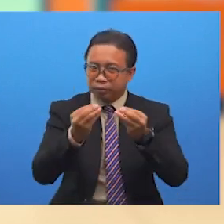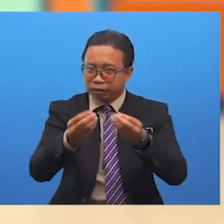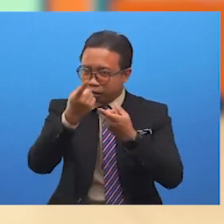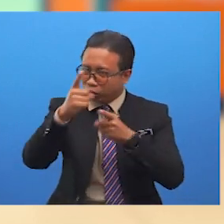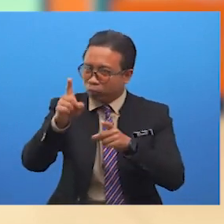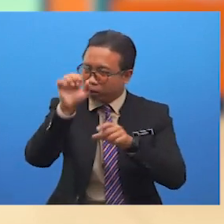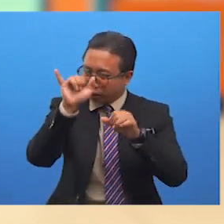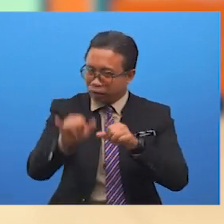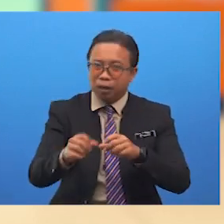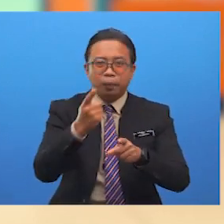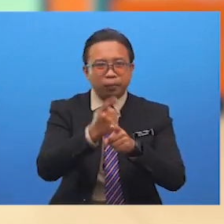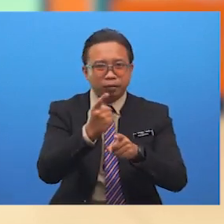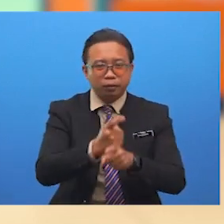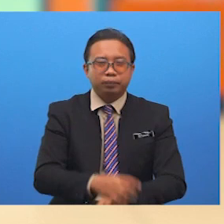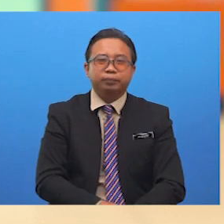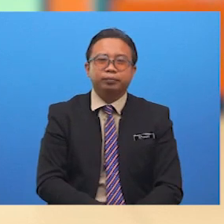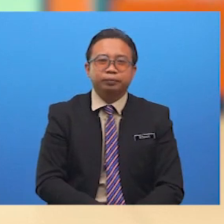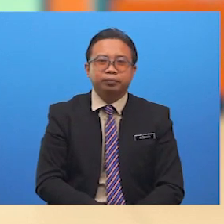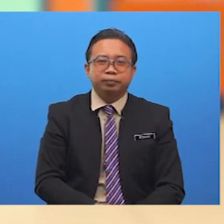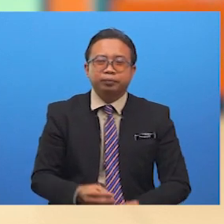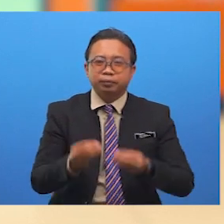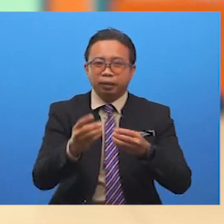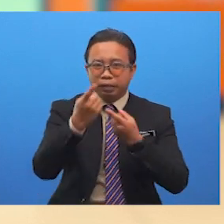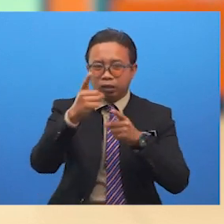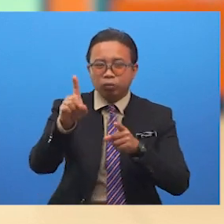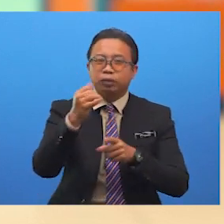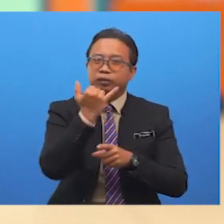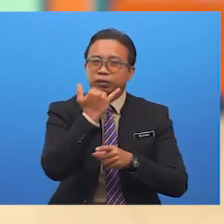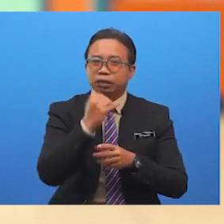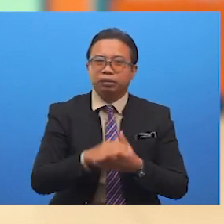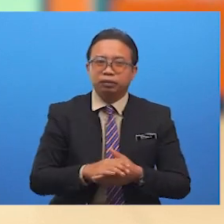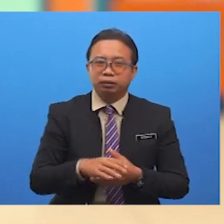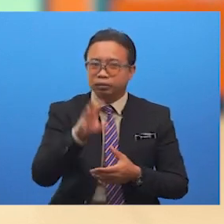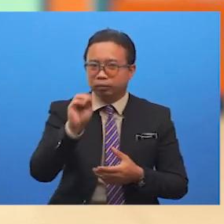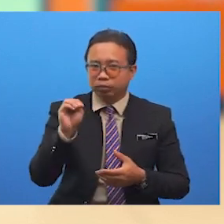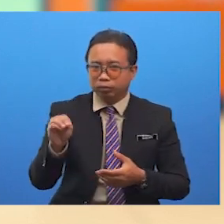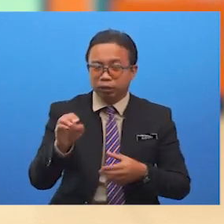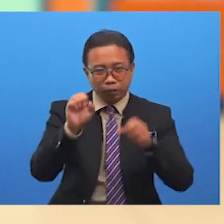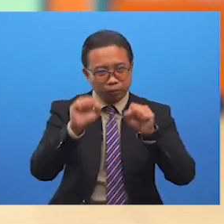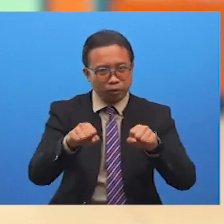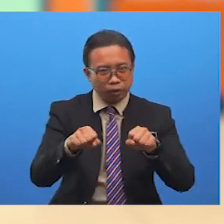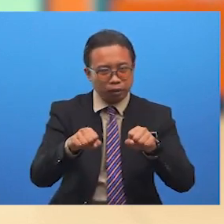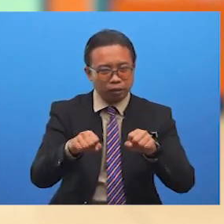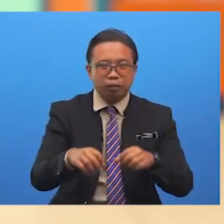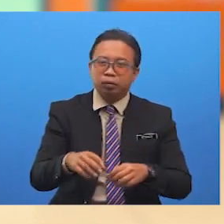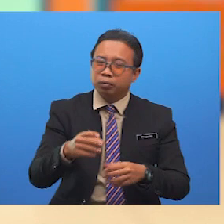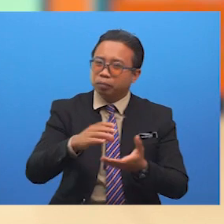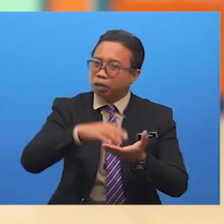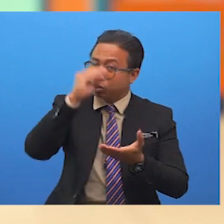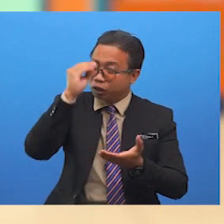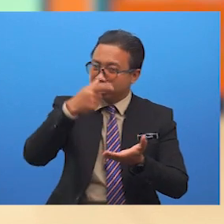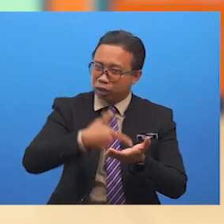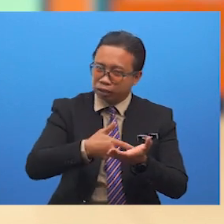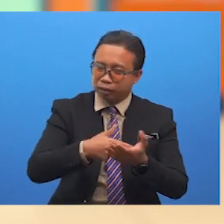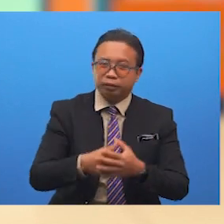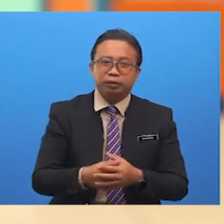memberikan jawaban yang tepat bagi jawaban yang salah Hai murid-murid boleh perbaiki jawaban